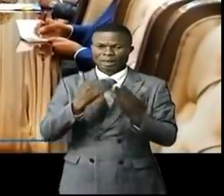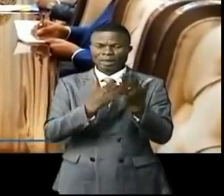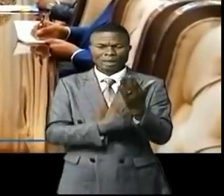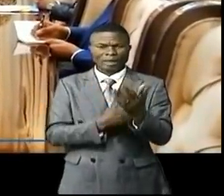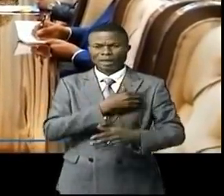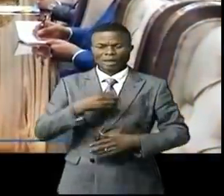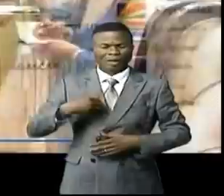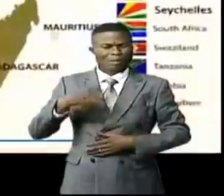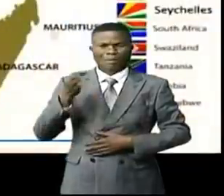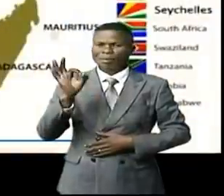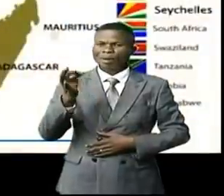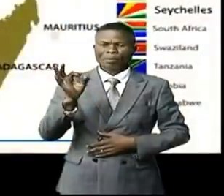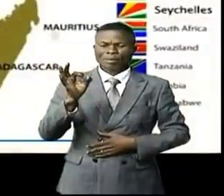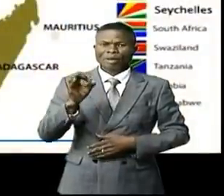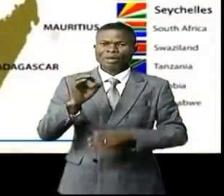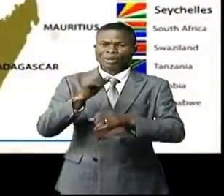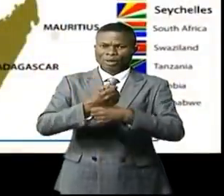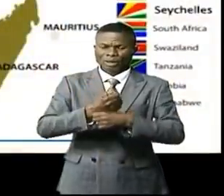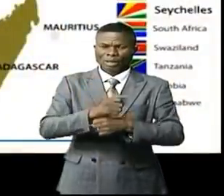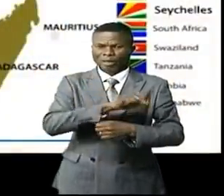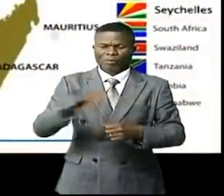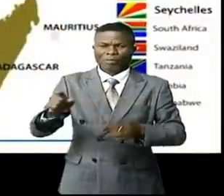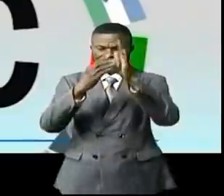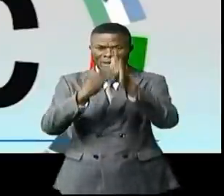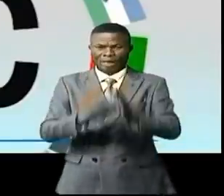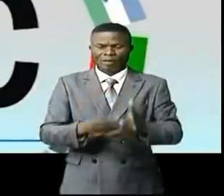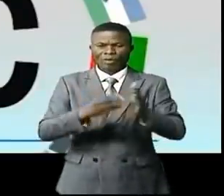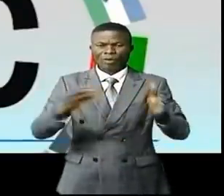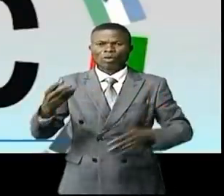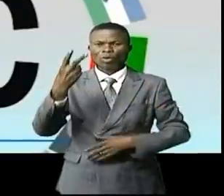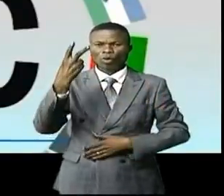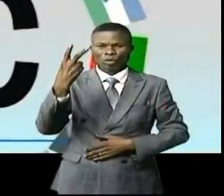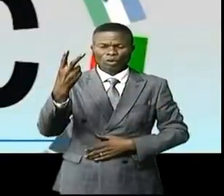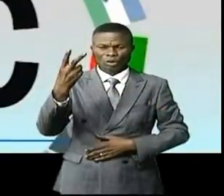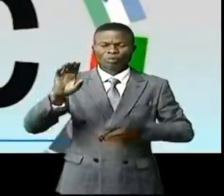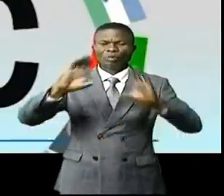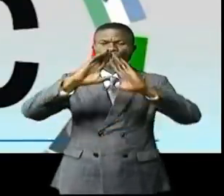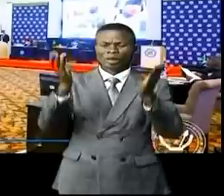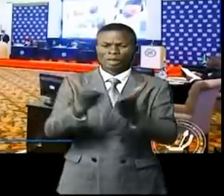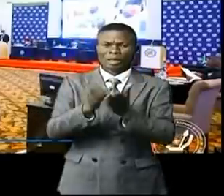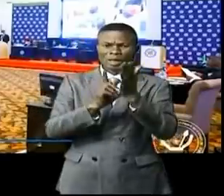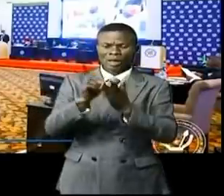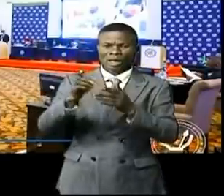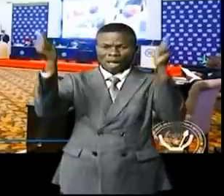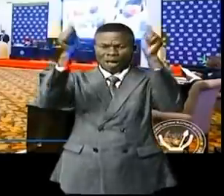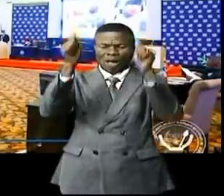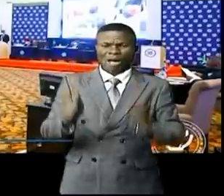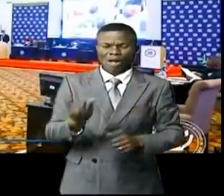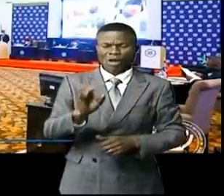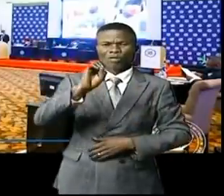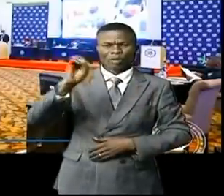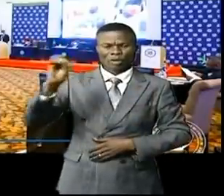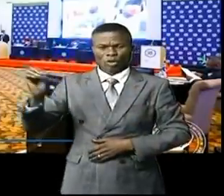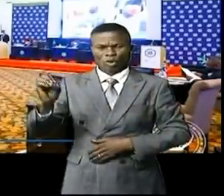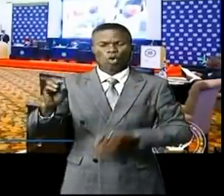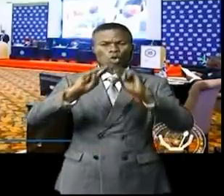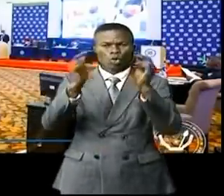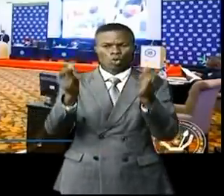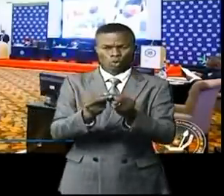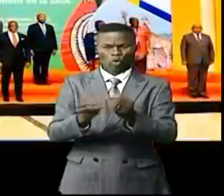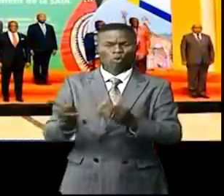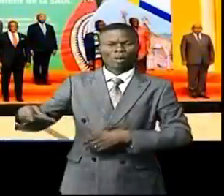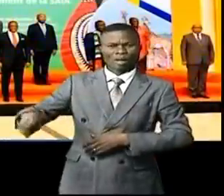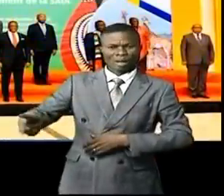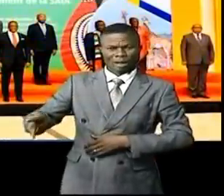aucune candidature. Créée en 1992, la Communauté de développement d'Afrique australe est une organisation